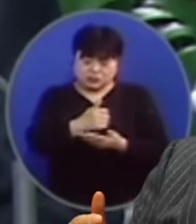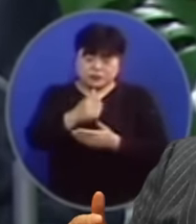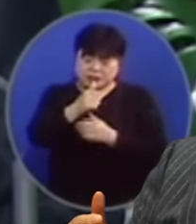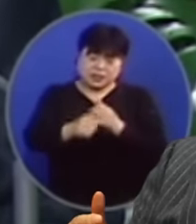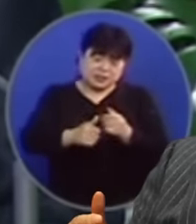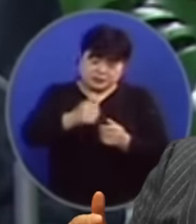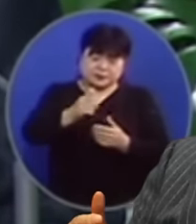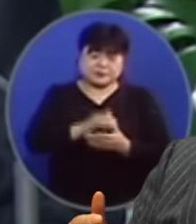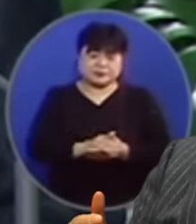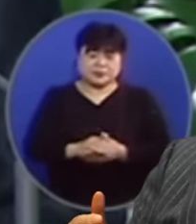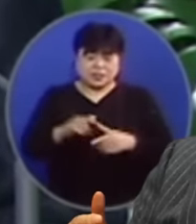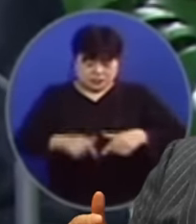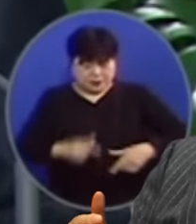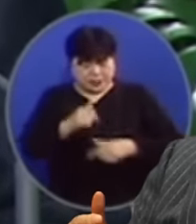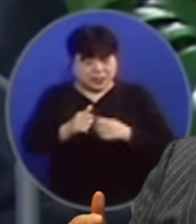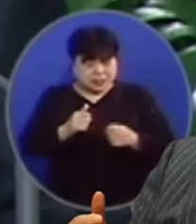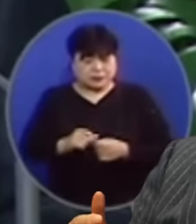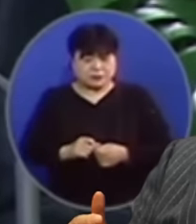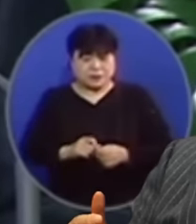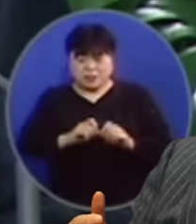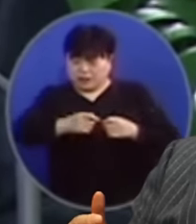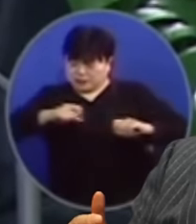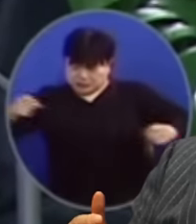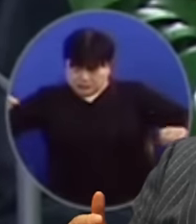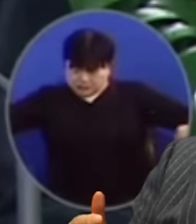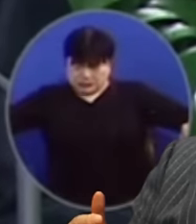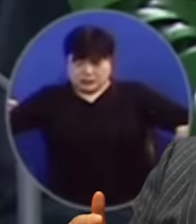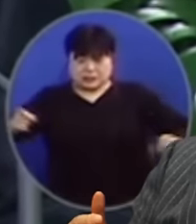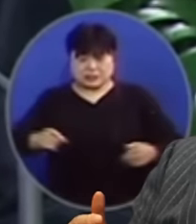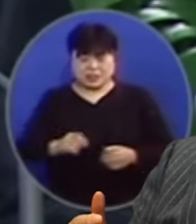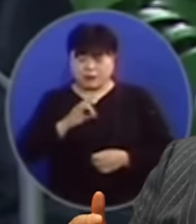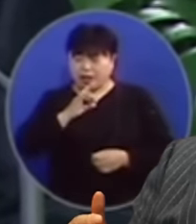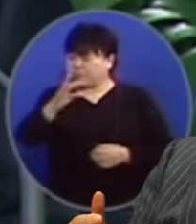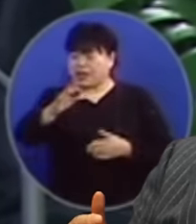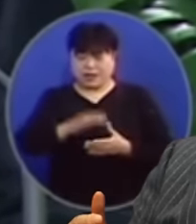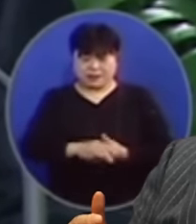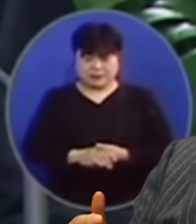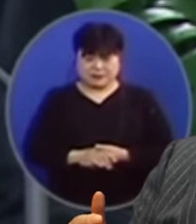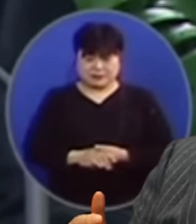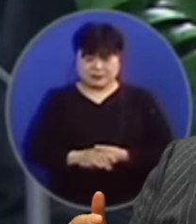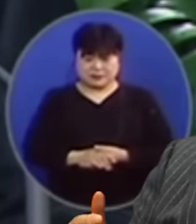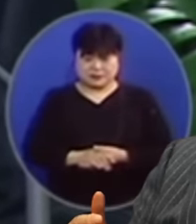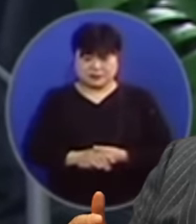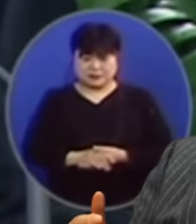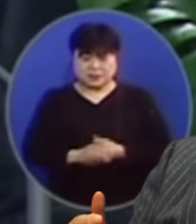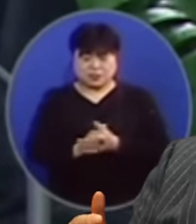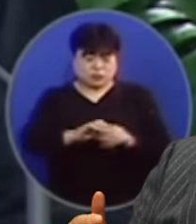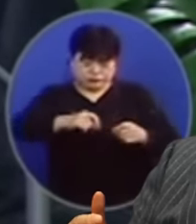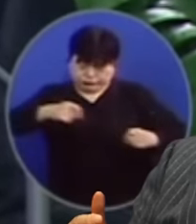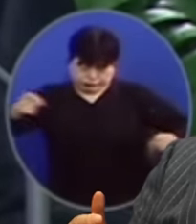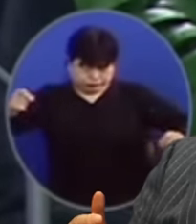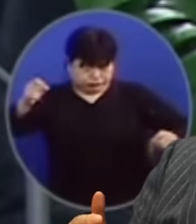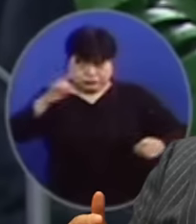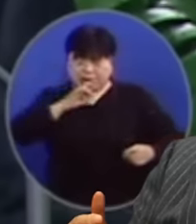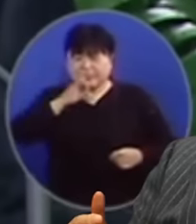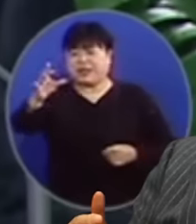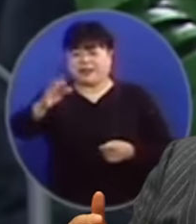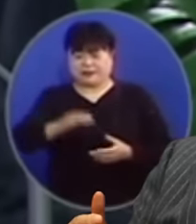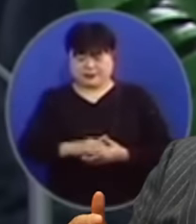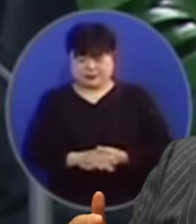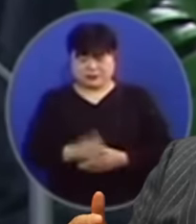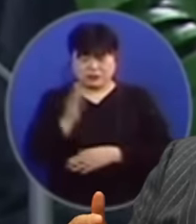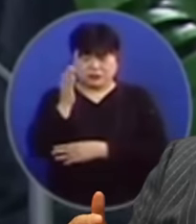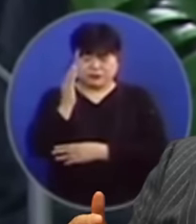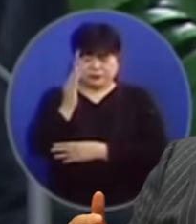하나님, 자비의 하나님. 그렇게 하면 그 정신이 거기 발려가지고서 기도가 집중 안 돼요. 그런 웅변 안